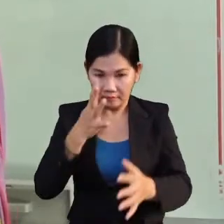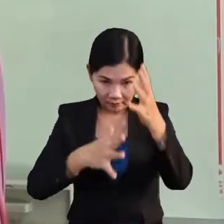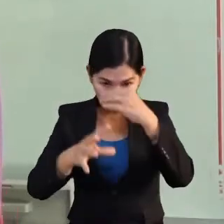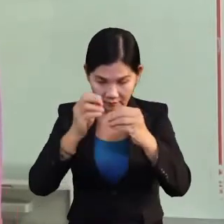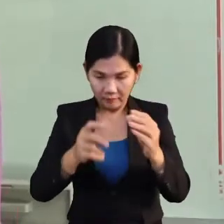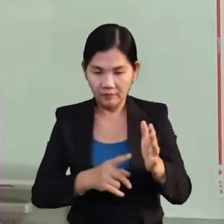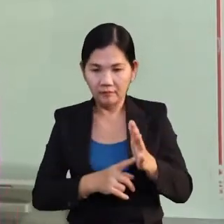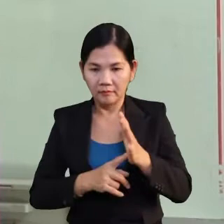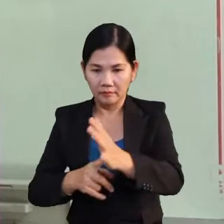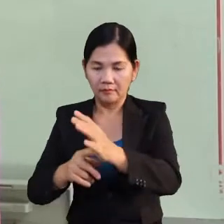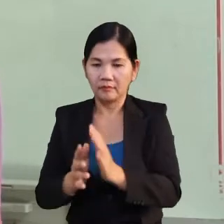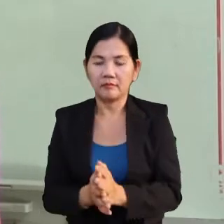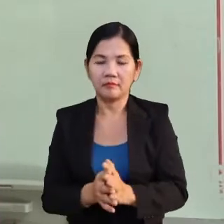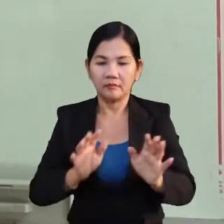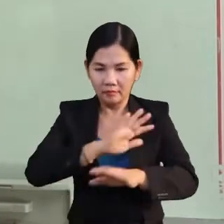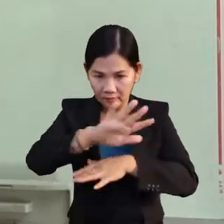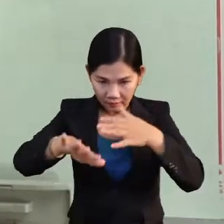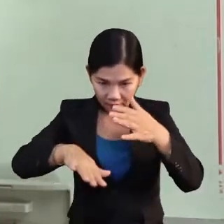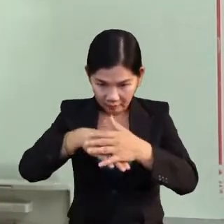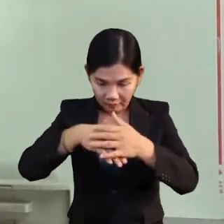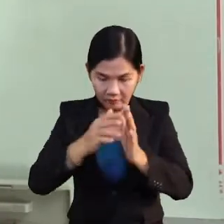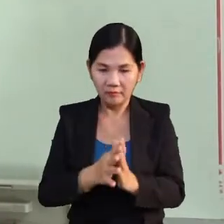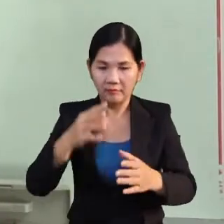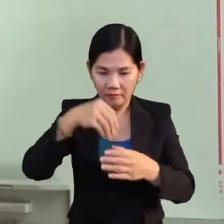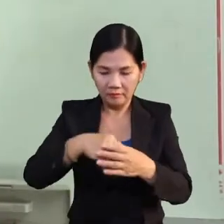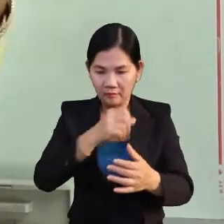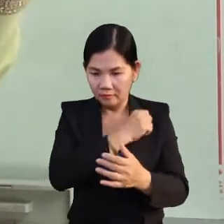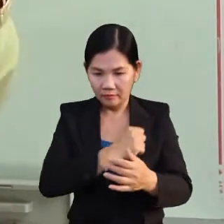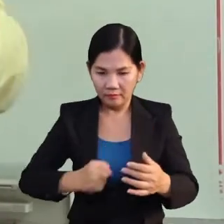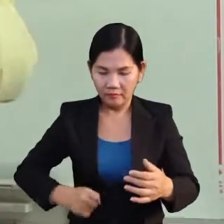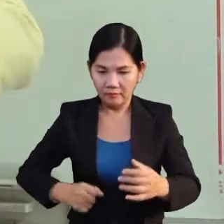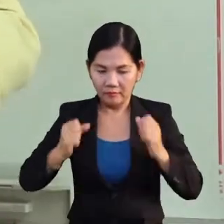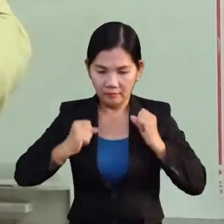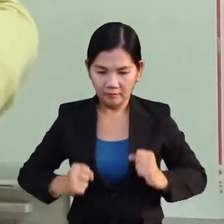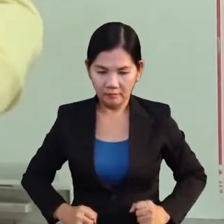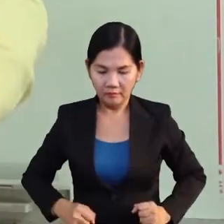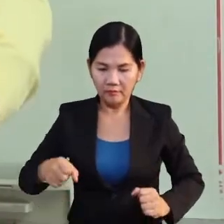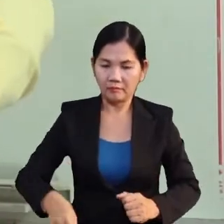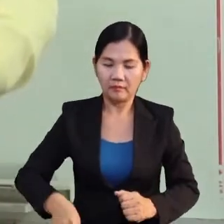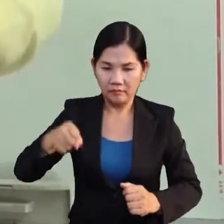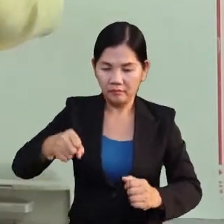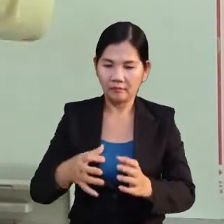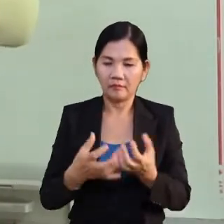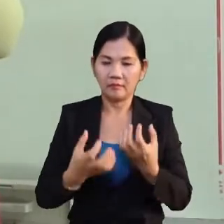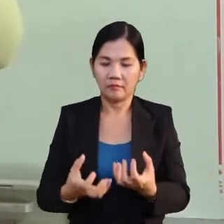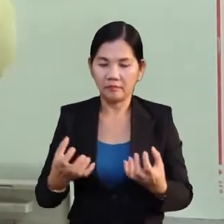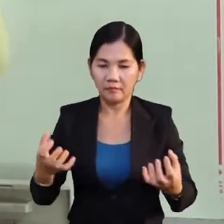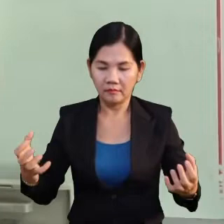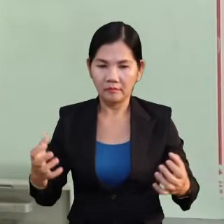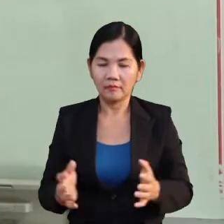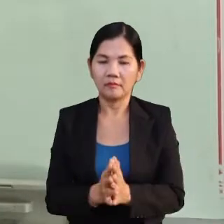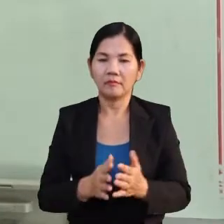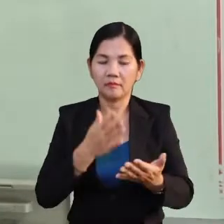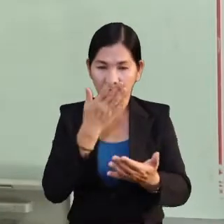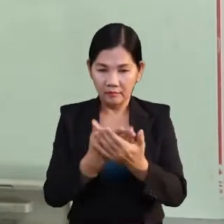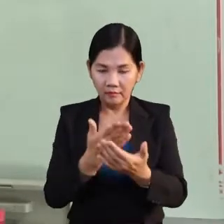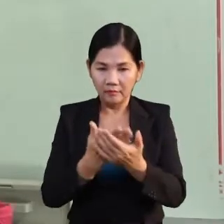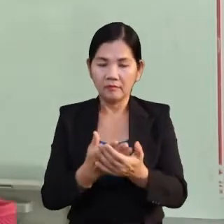បង្ហាញកូនទាំងអស់ដែលអ្នកគ្រូដាក់ចូលក្នុងកតាបអំបញ្ញមិញហ៎ជាសម្ភារៈអ្វីយើងឲ្យឈ្មោះជាសម្